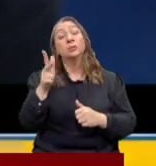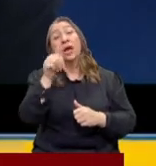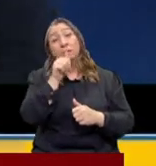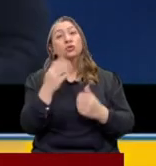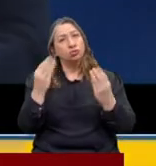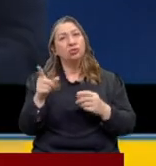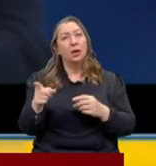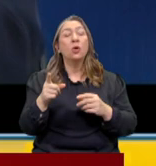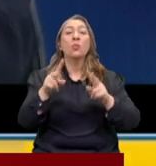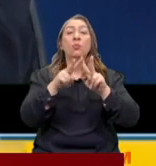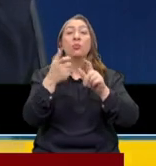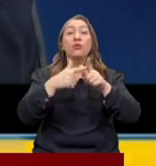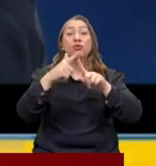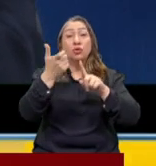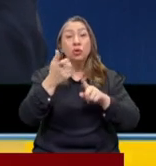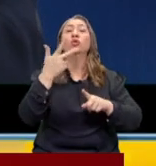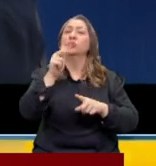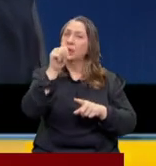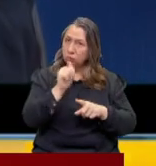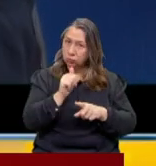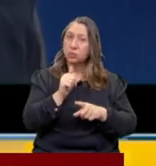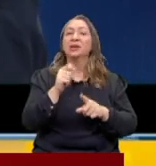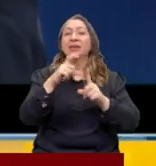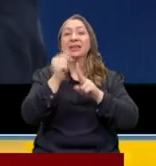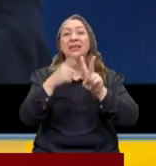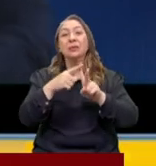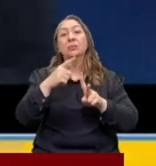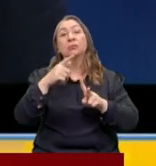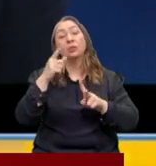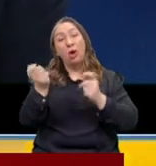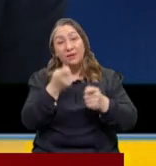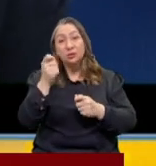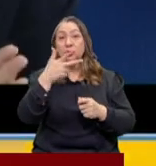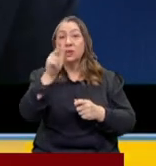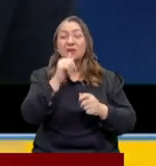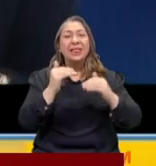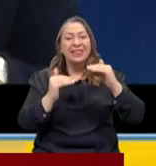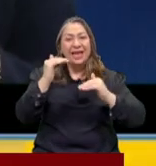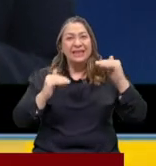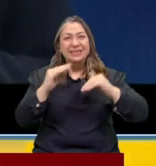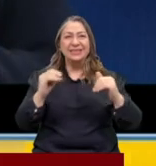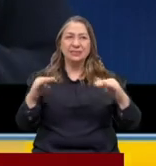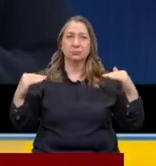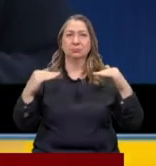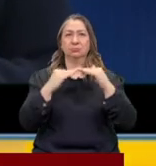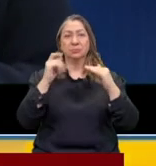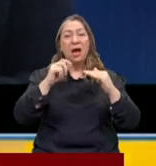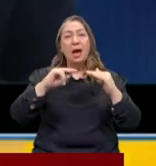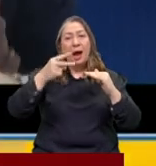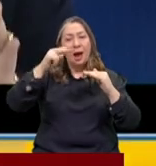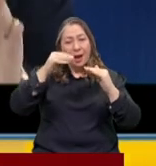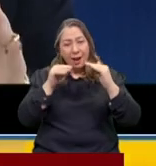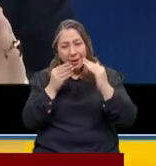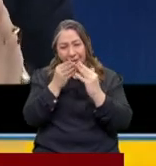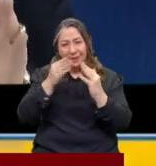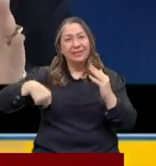3600 olacak. Müftü 3600, din görevlisi de 3600. Dengesizlikleri giderecek. Yani başka ara kademeler de koyarak